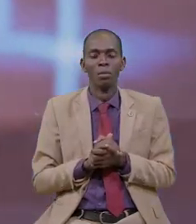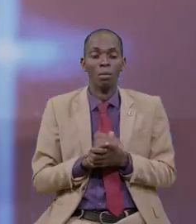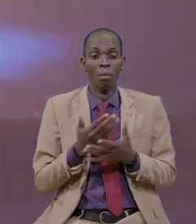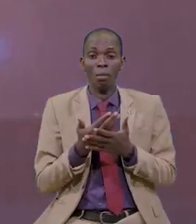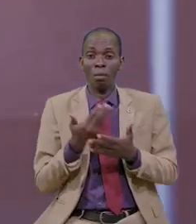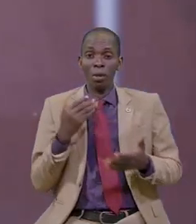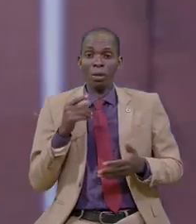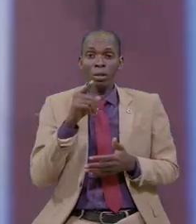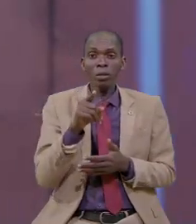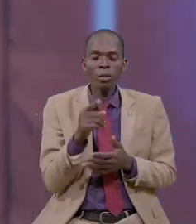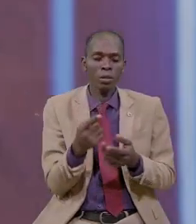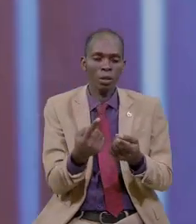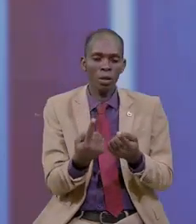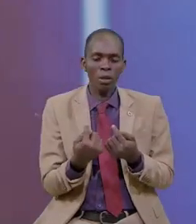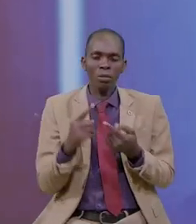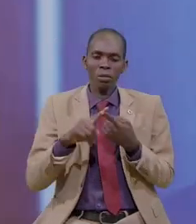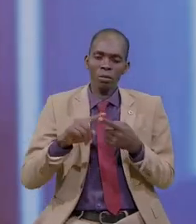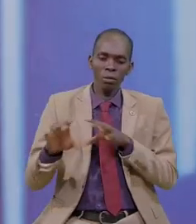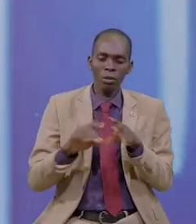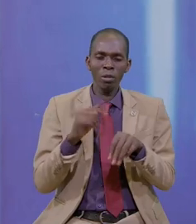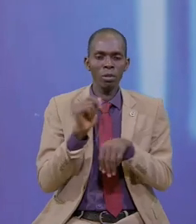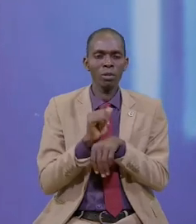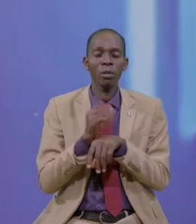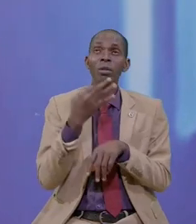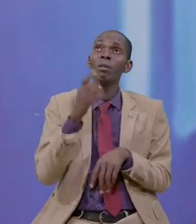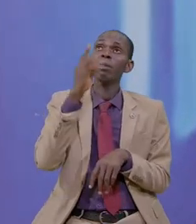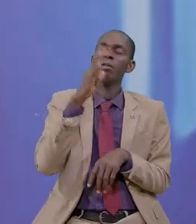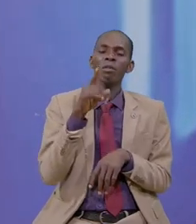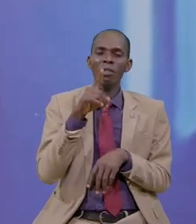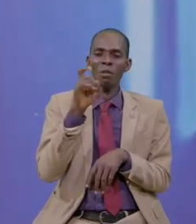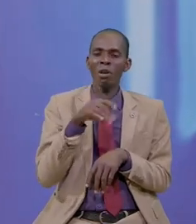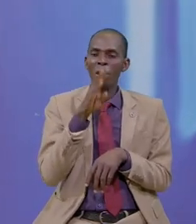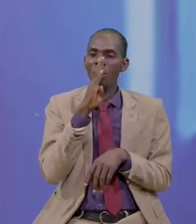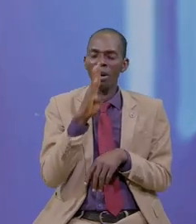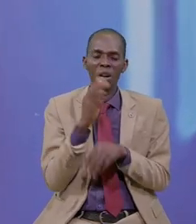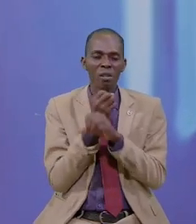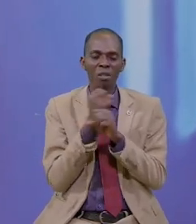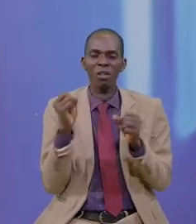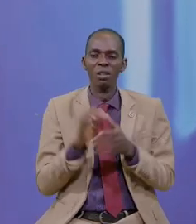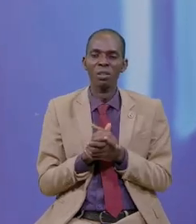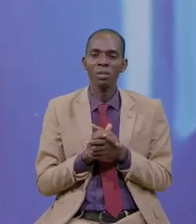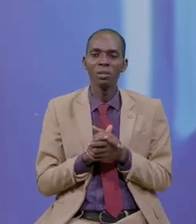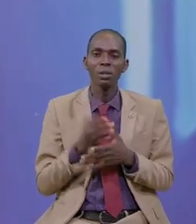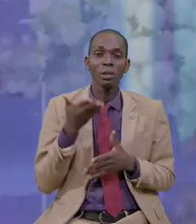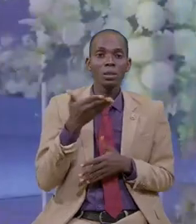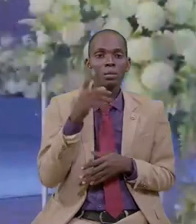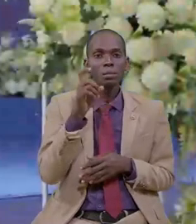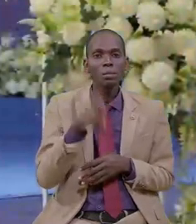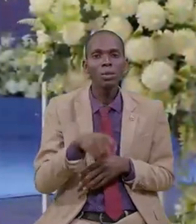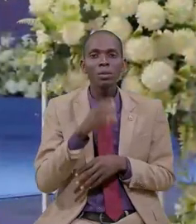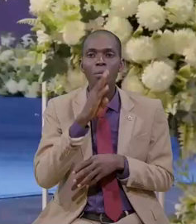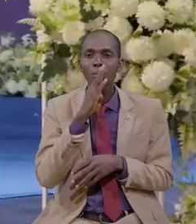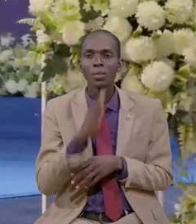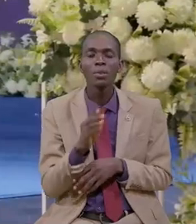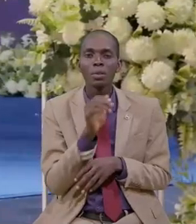Avant d'entrer, de venir dans le ministère, tu dois être né de nouveau. Il doit